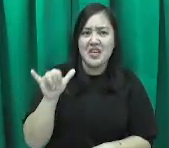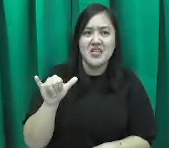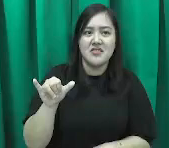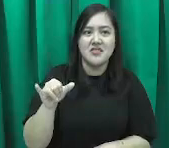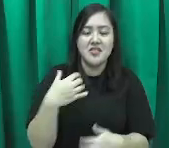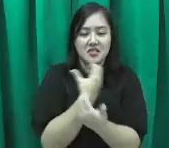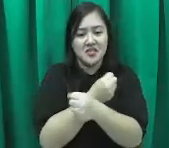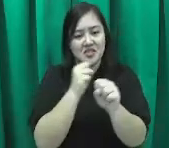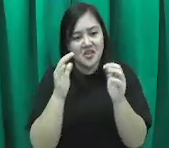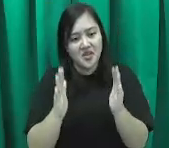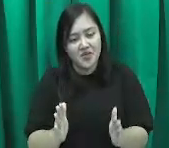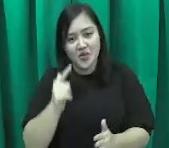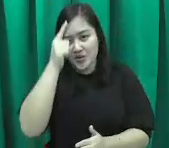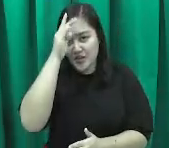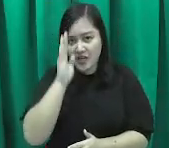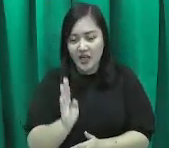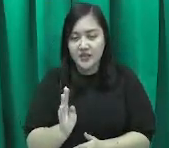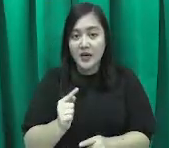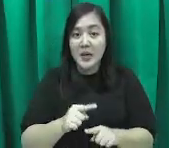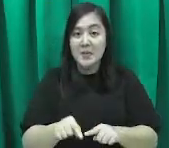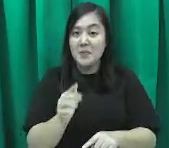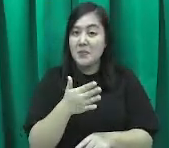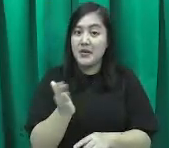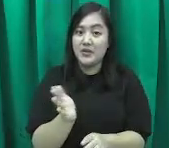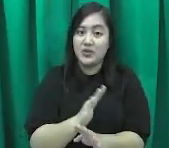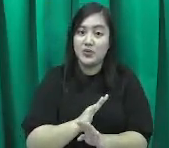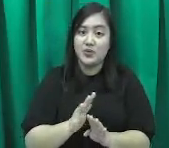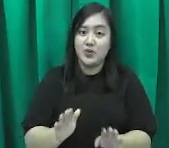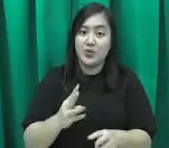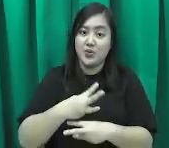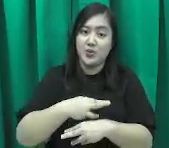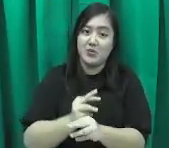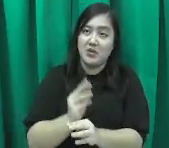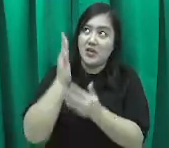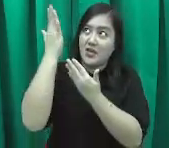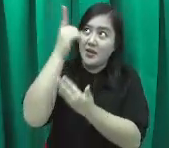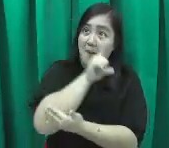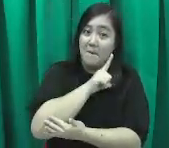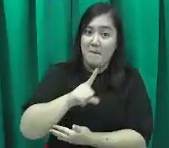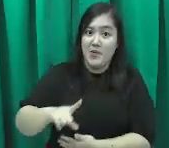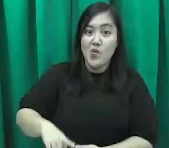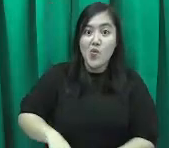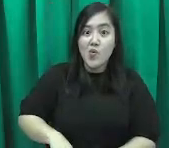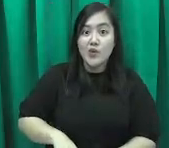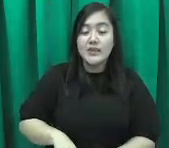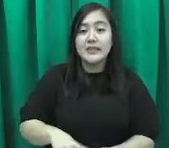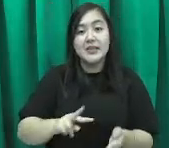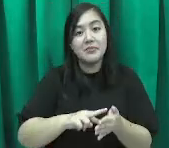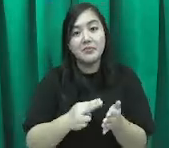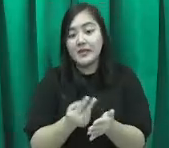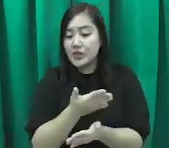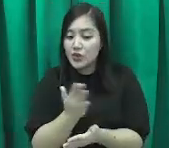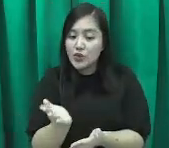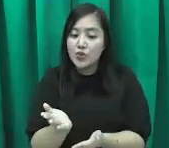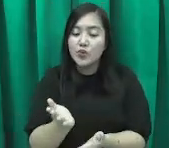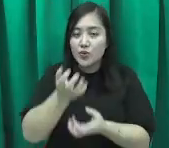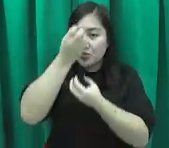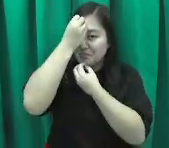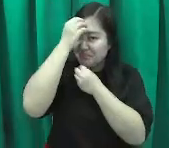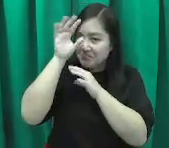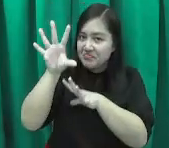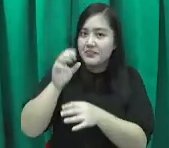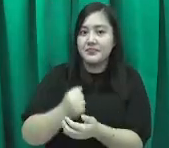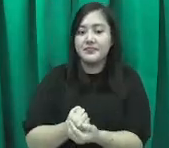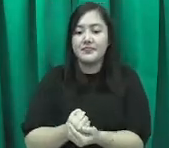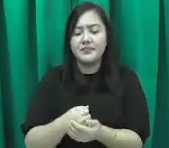pero hindi natin ginagawa ang Panginoon. Yes. Pagka ginawa natin Panginoon siya, dapat sumusunod tayo. Yes. Sumusunod tayo sa pinag-uutos. Kaya para magkaroon ng